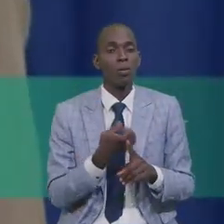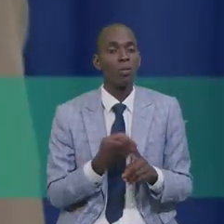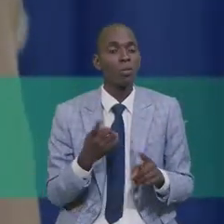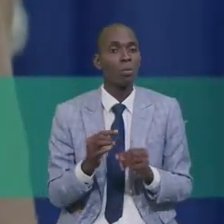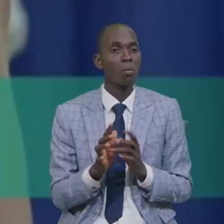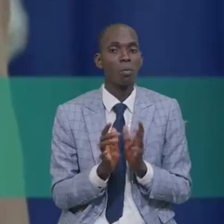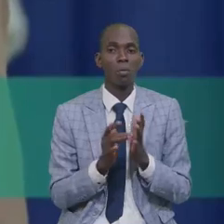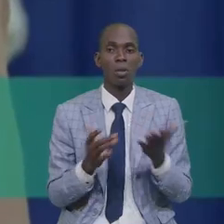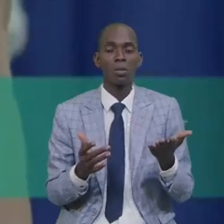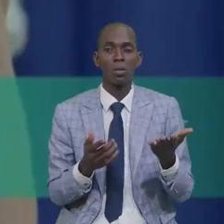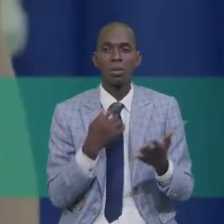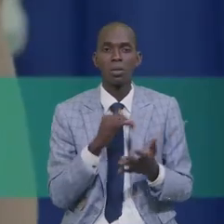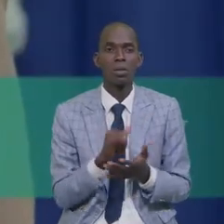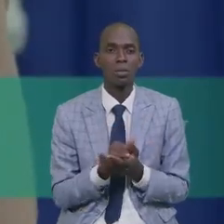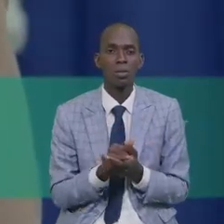2 Rois 6, verset